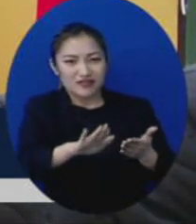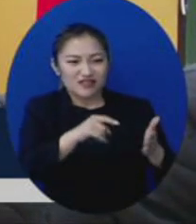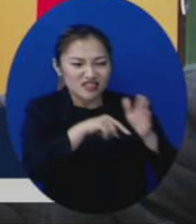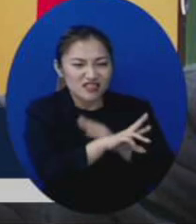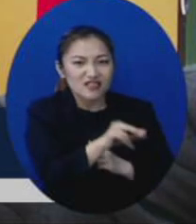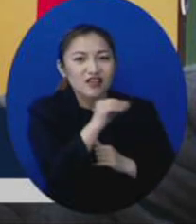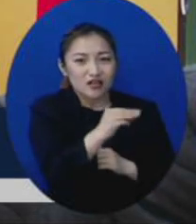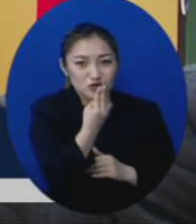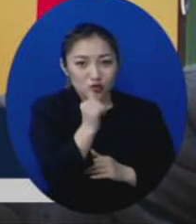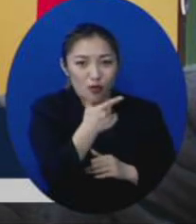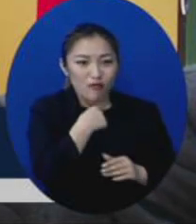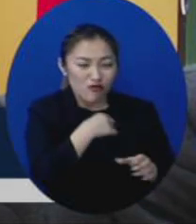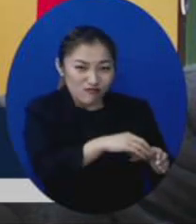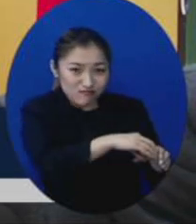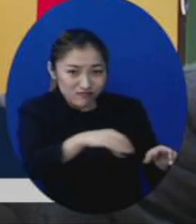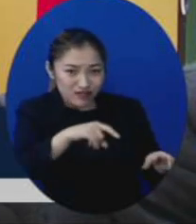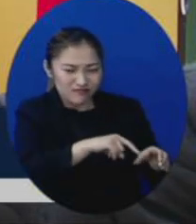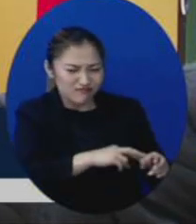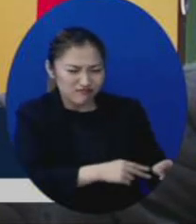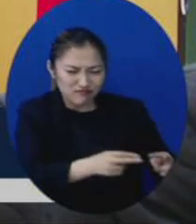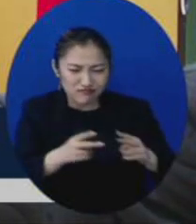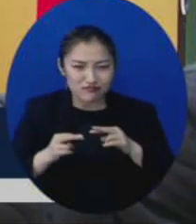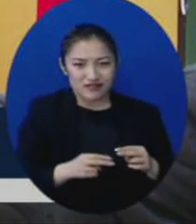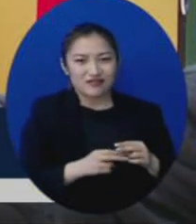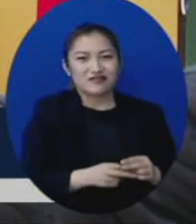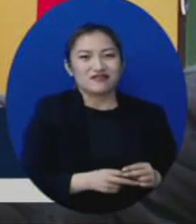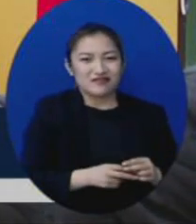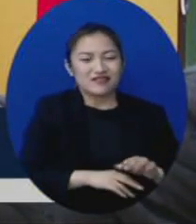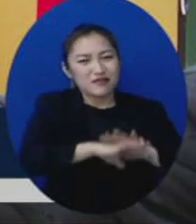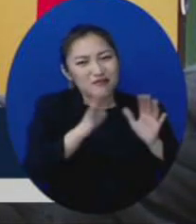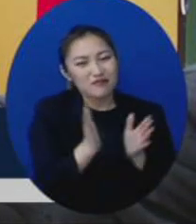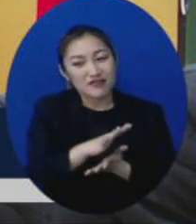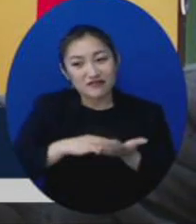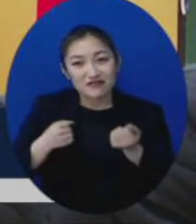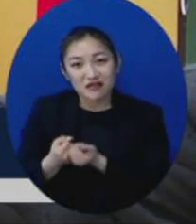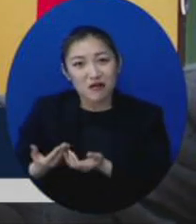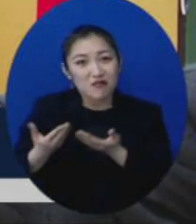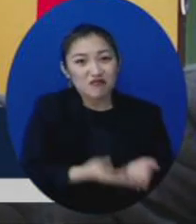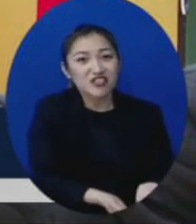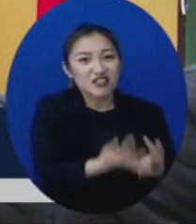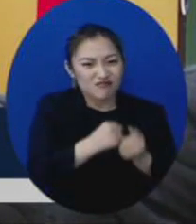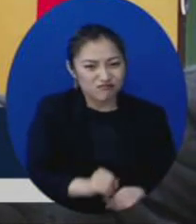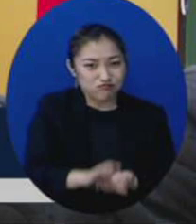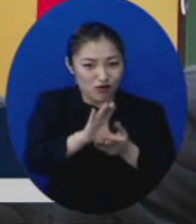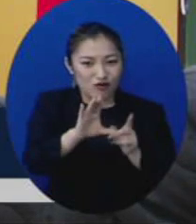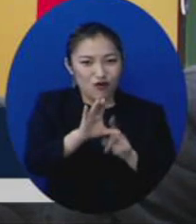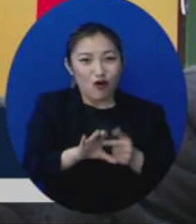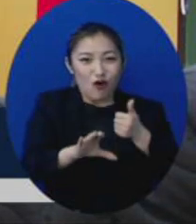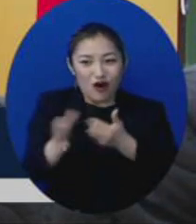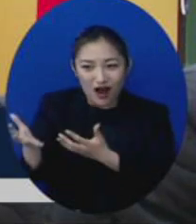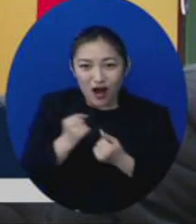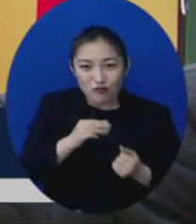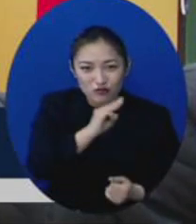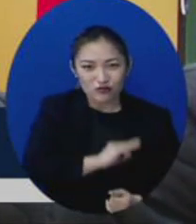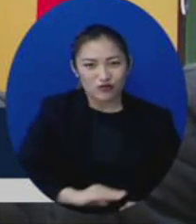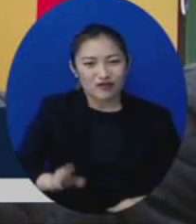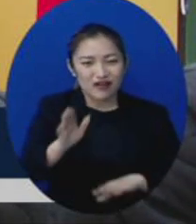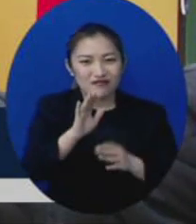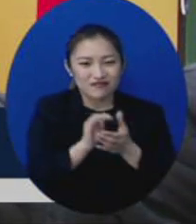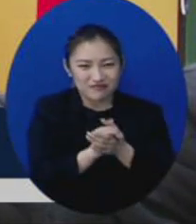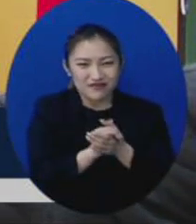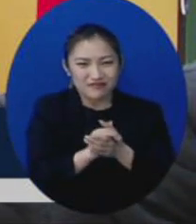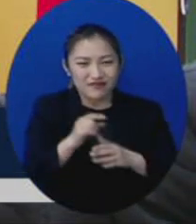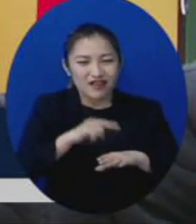нийтдээ 800 сая төгрөгийн санхүүжилтийн гэрээнд одоо бас гар усаа зурлаа. Ингэснээр бас манай